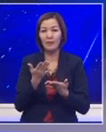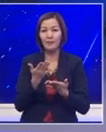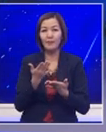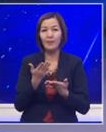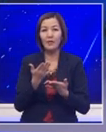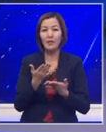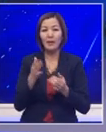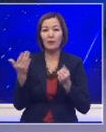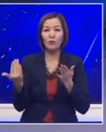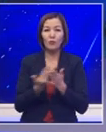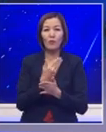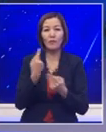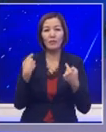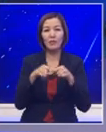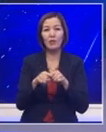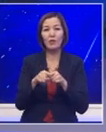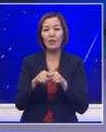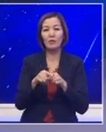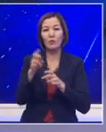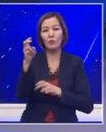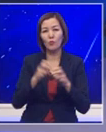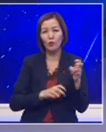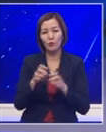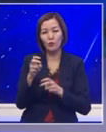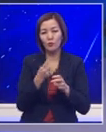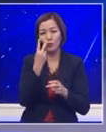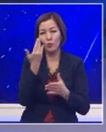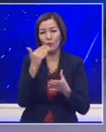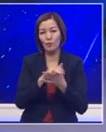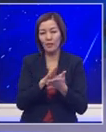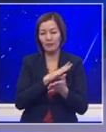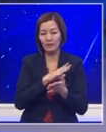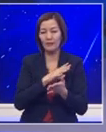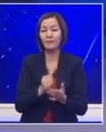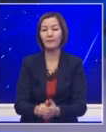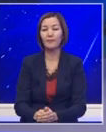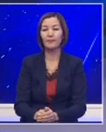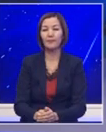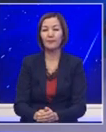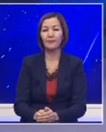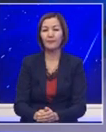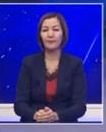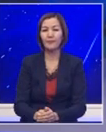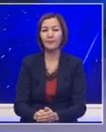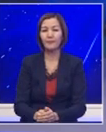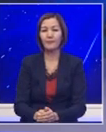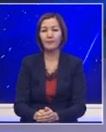теңдесі жоқ соңғы үлгідегі инновациялық технологияның игілігін көріп отырған өндіріс ошағымен танысып қайтты.